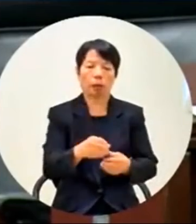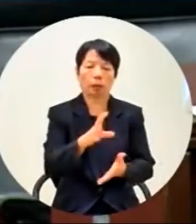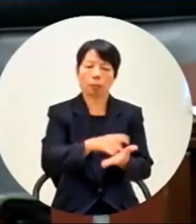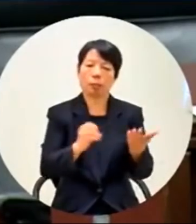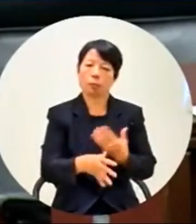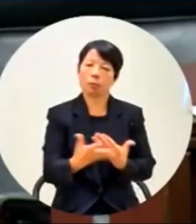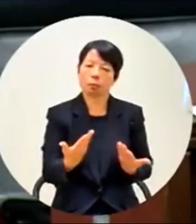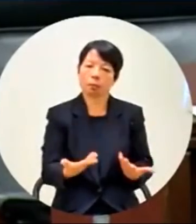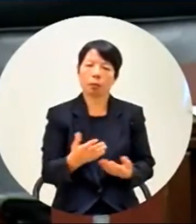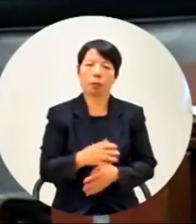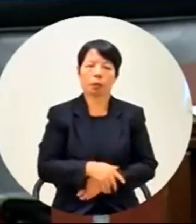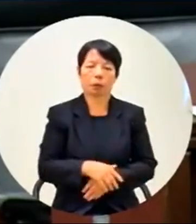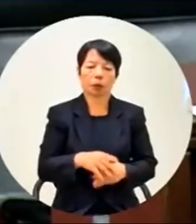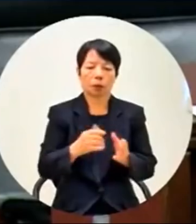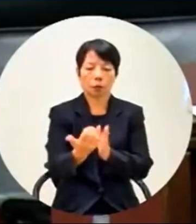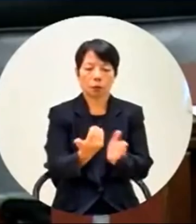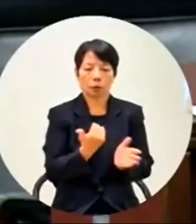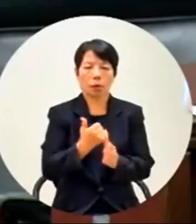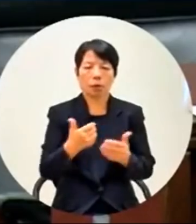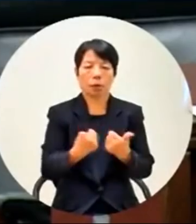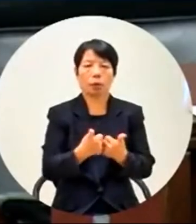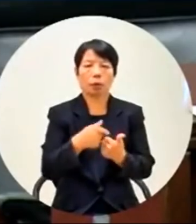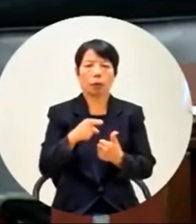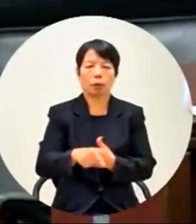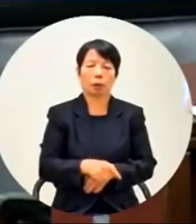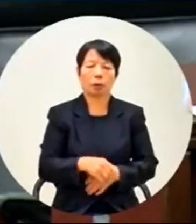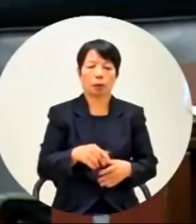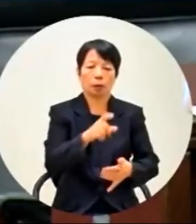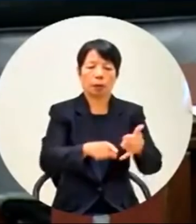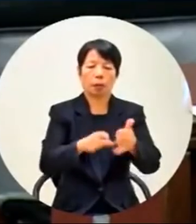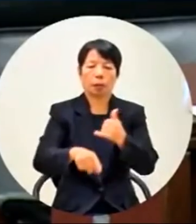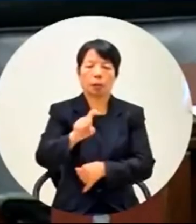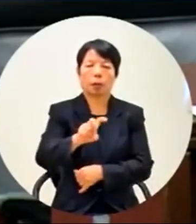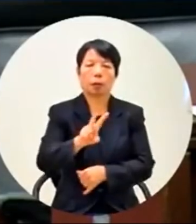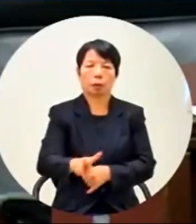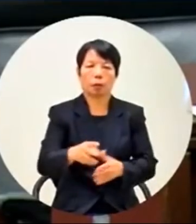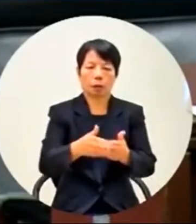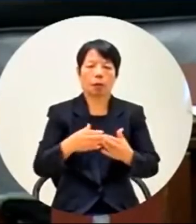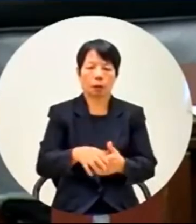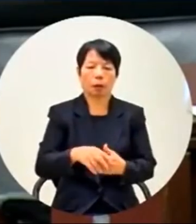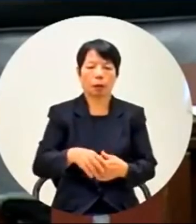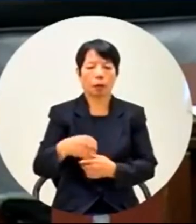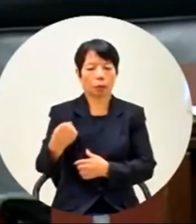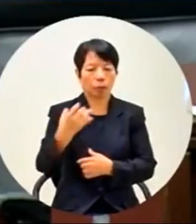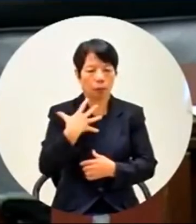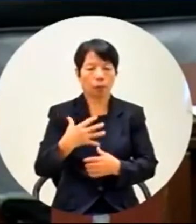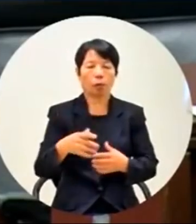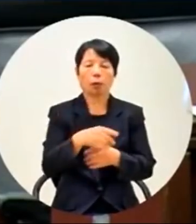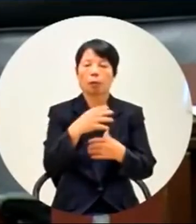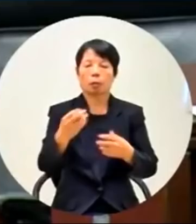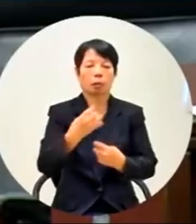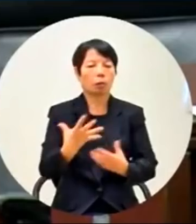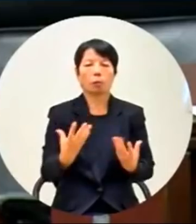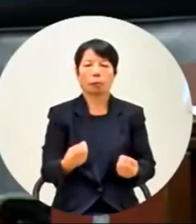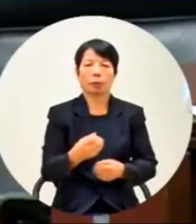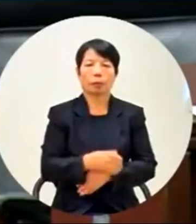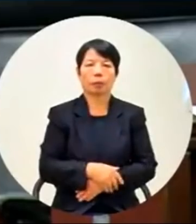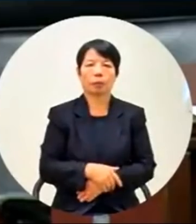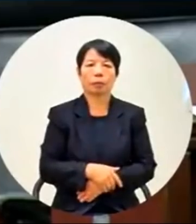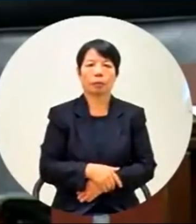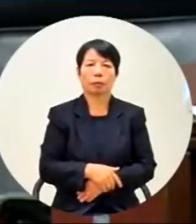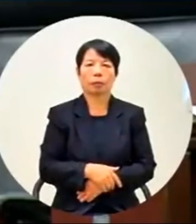个，上个会期就要求十二个办理会刊，而且要通知我。为什么没有通知？最